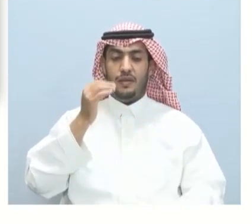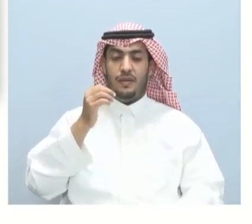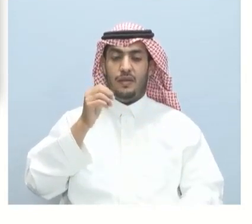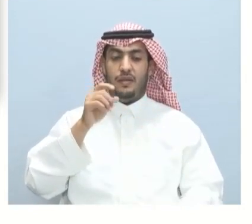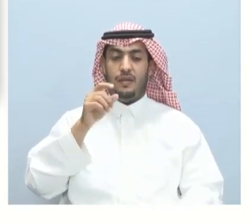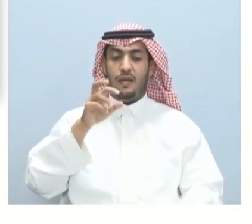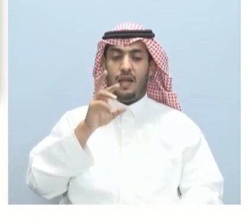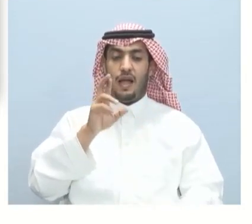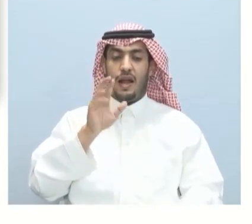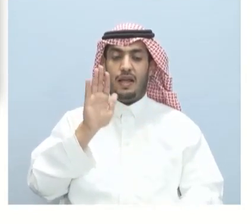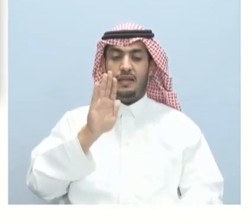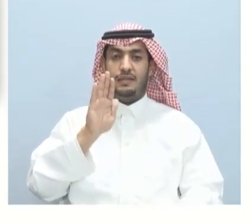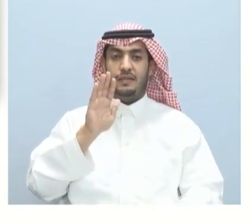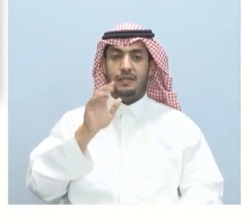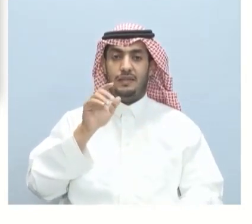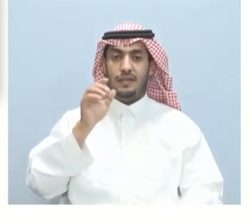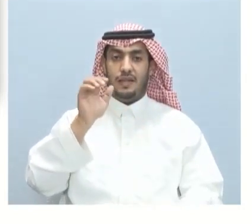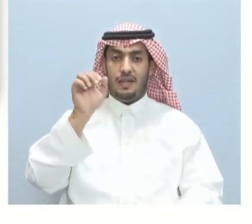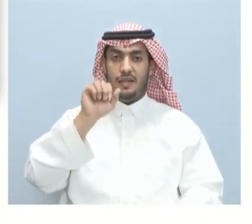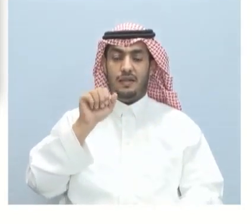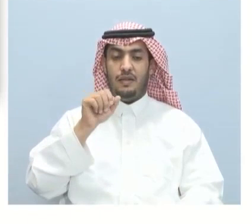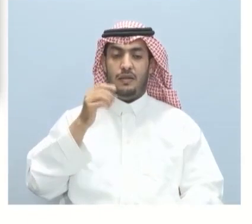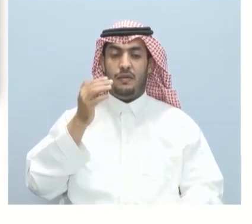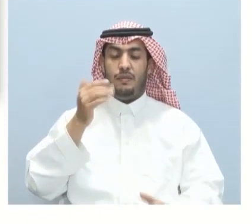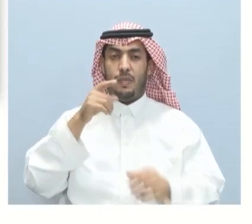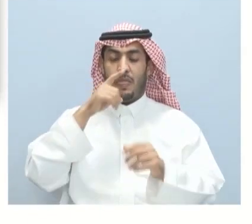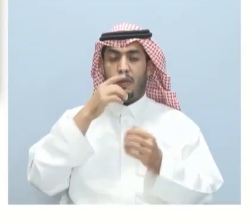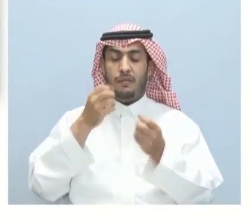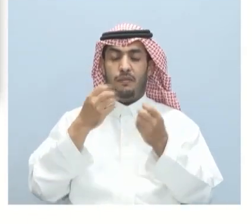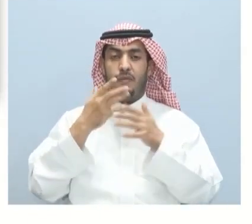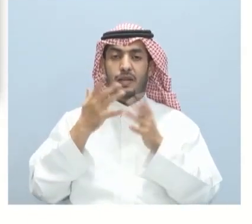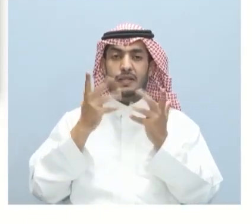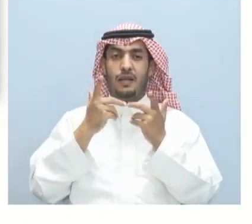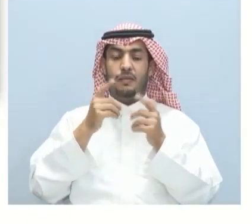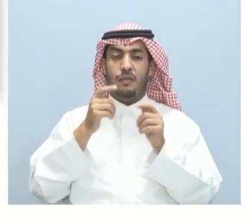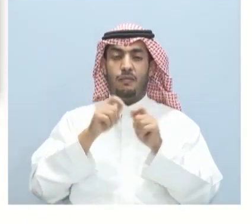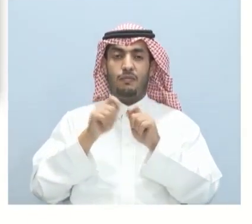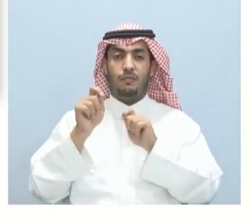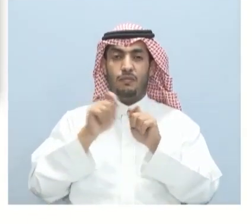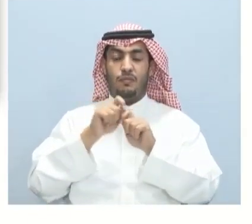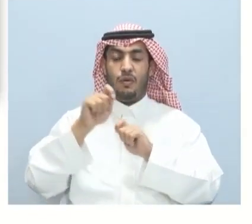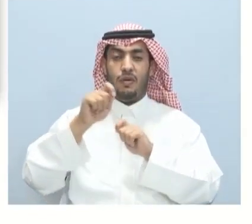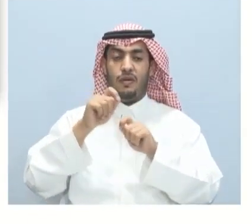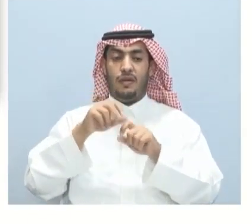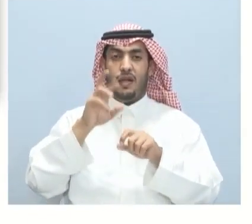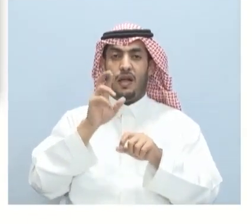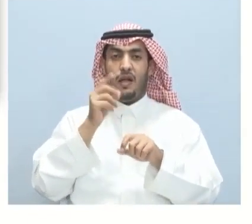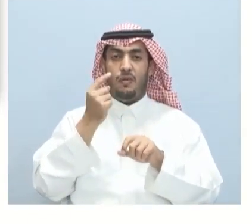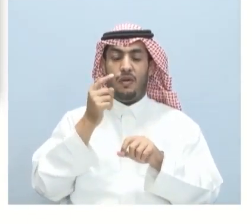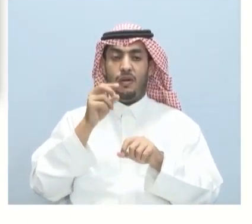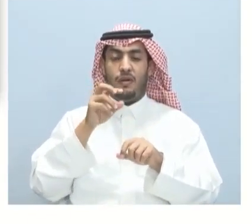سعيد ار ال تبع له اي طيب ما المطلوب مني المطلوب حساب البعد يعني المطلوب ار1